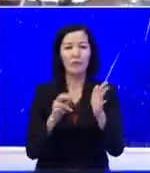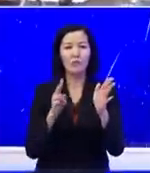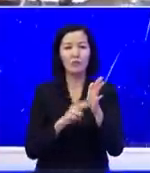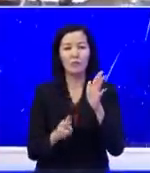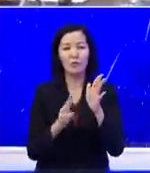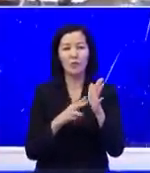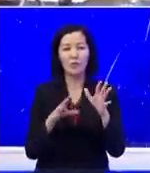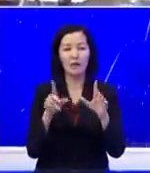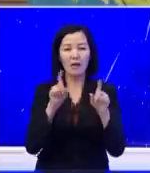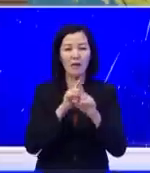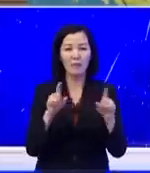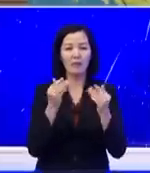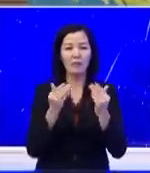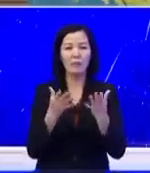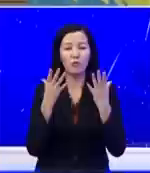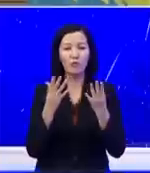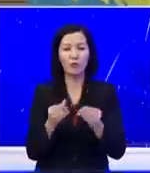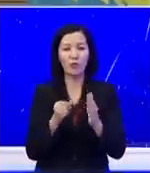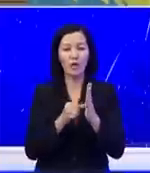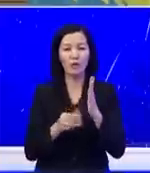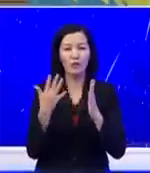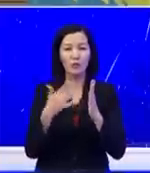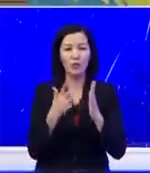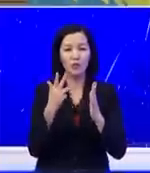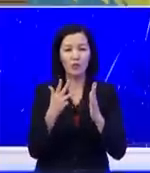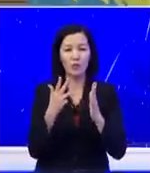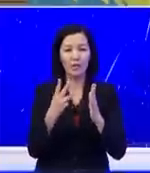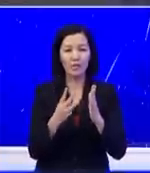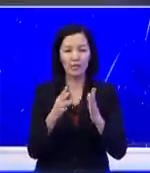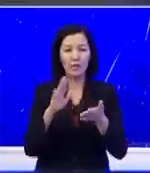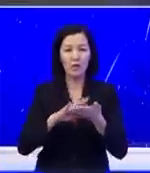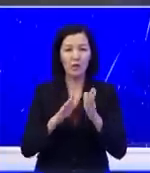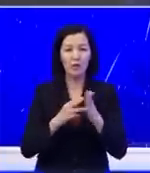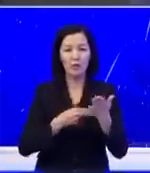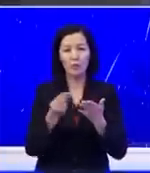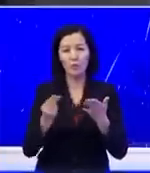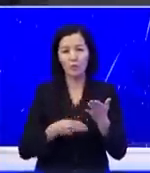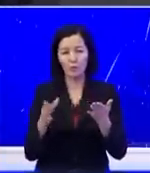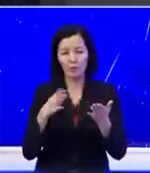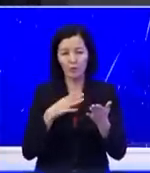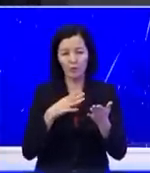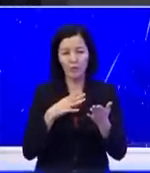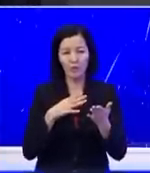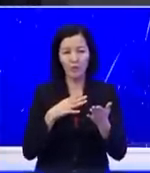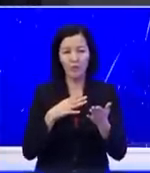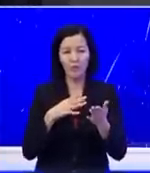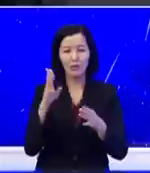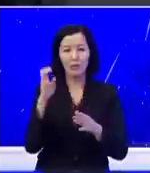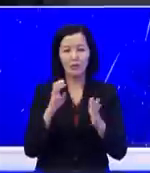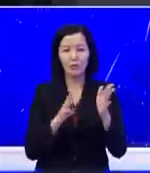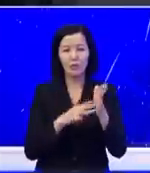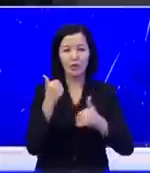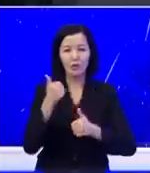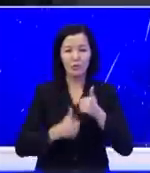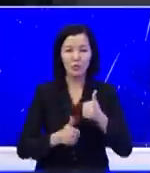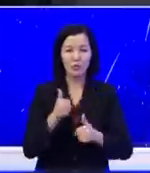объектінің бүгінгі таңғы 652-сінің уже договорға шартқа отырды амандалар. 308 конкурс